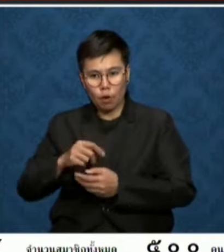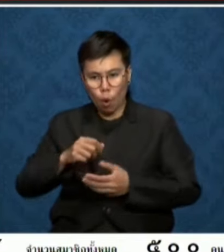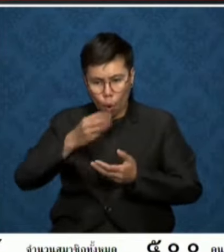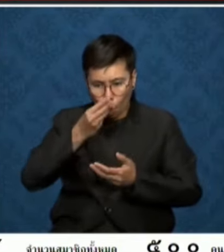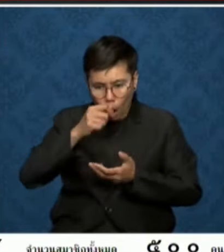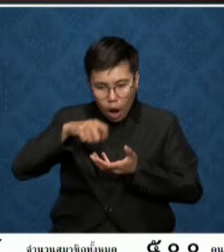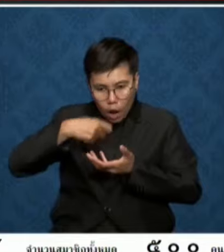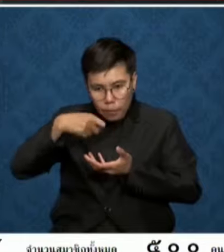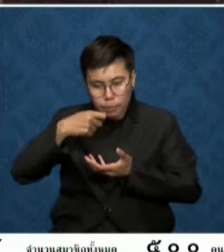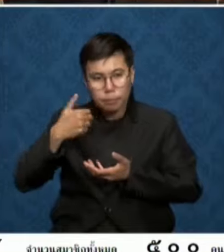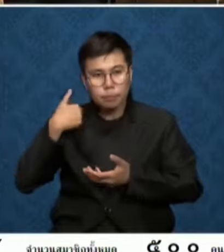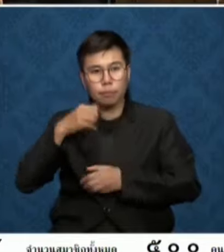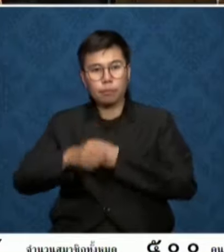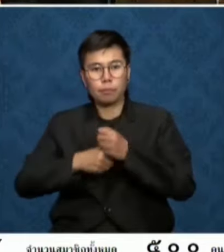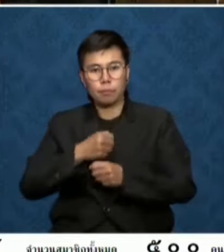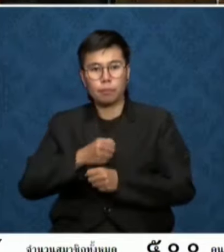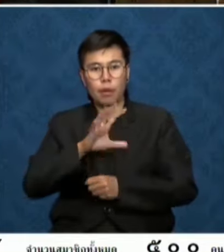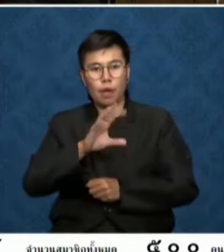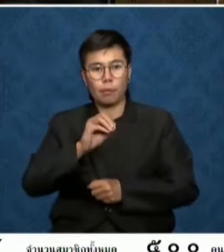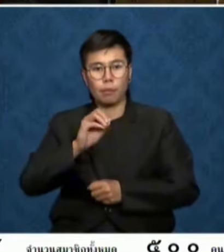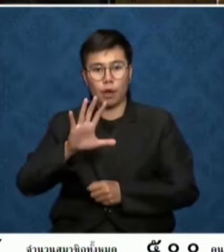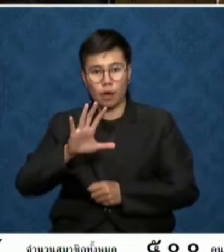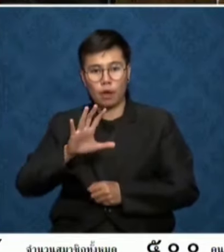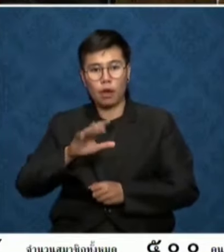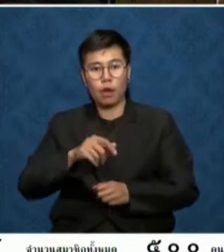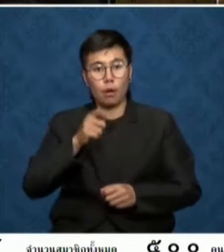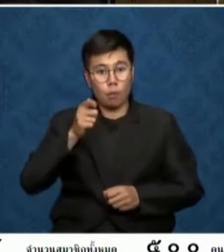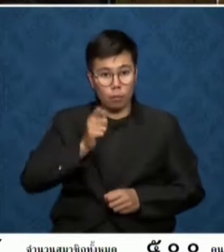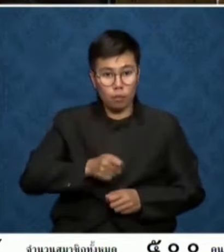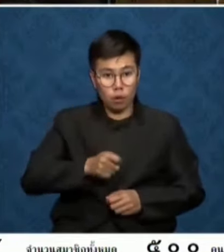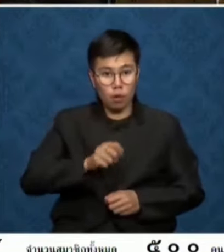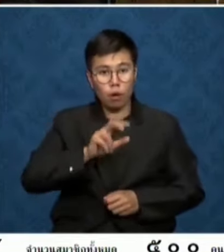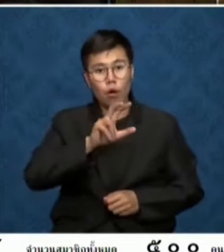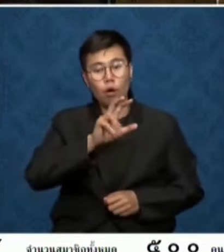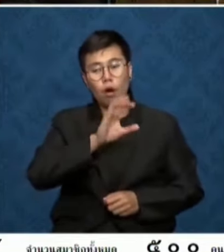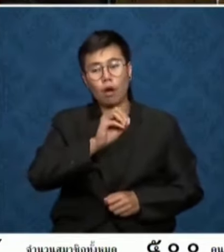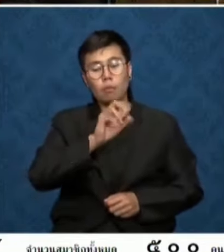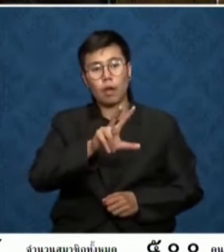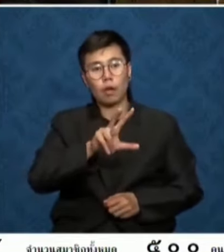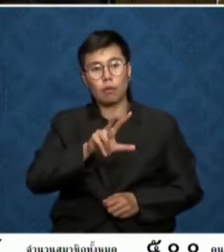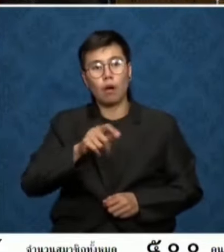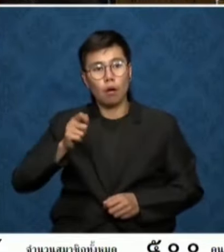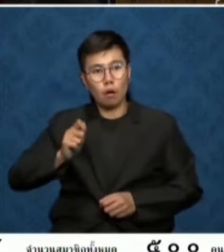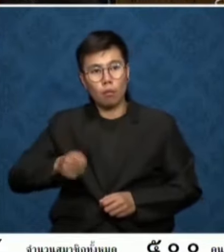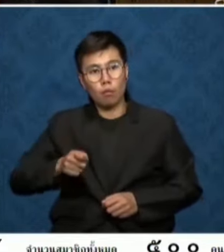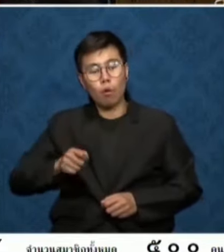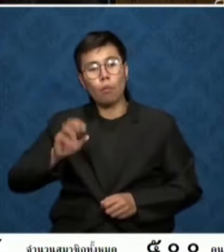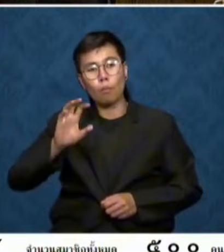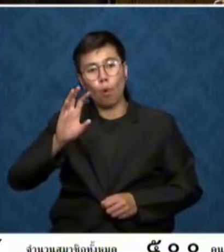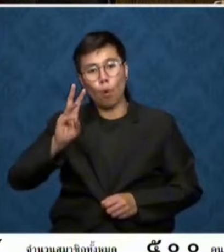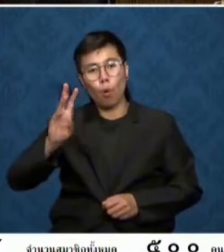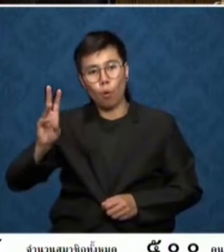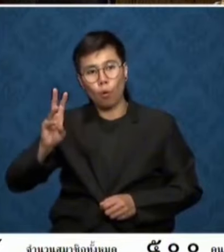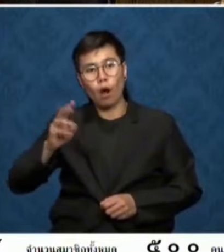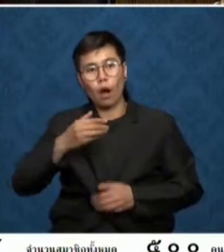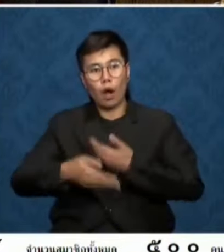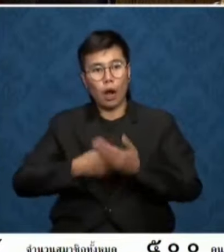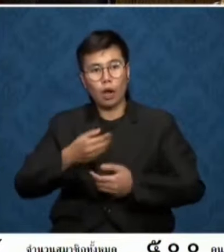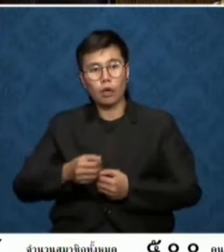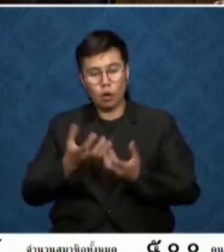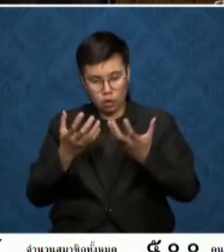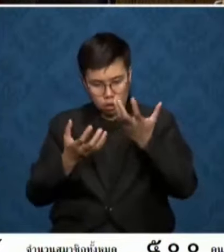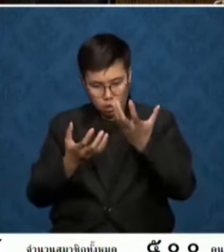ข้าวปี55ประมูลปี63ออกข้าวปี66นะครับ12ปีก็ยังขายได้กิโลละ2บาทเลยครับเพราะฉะนั้นก็